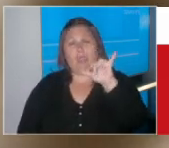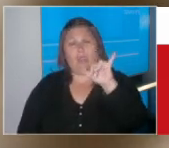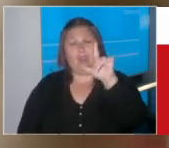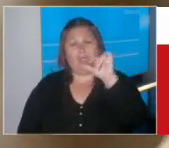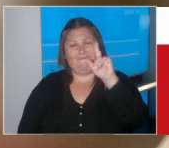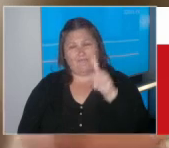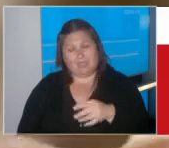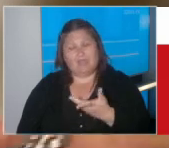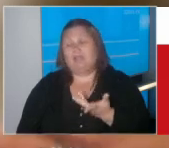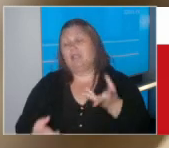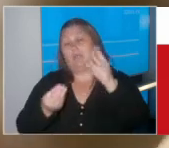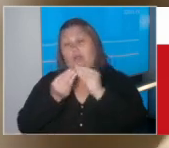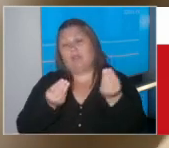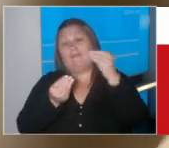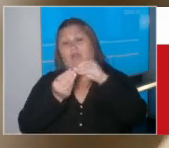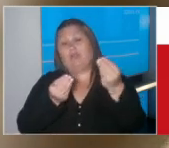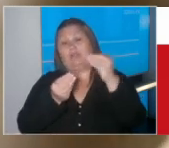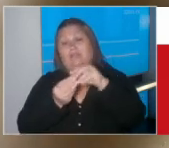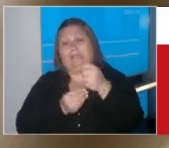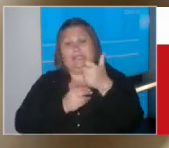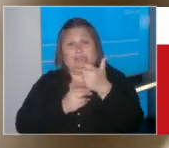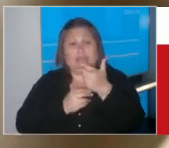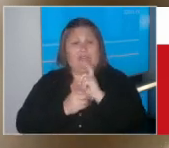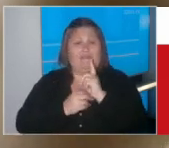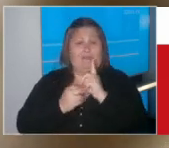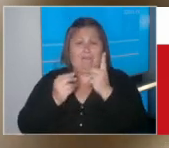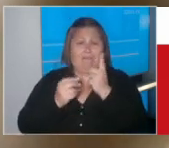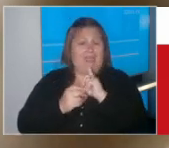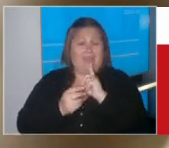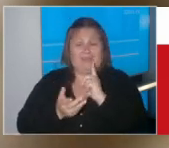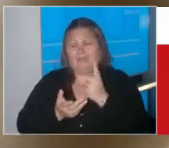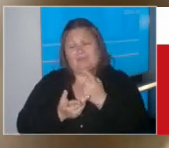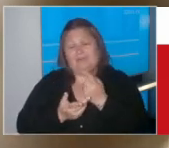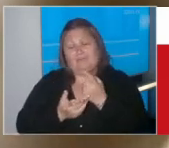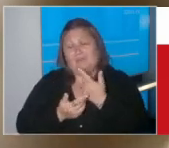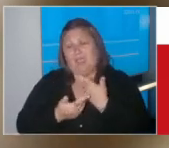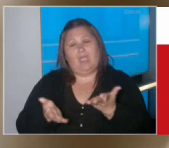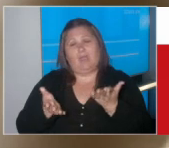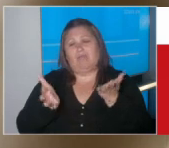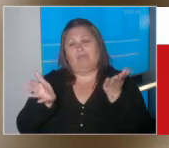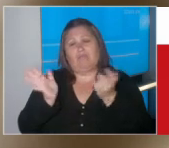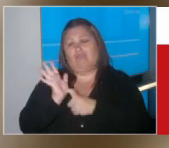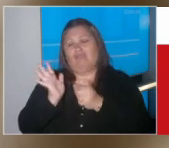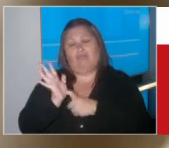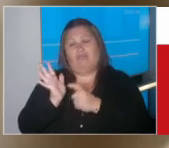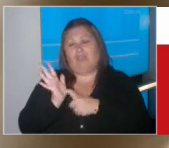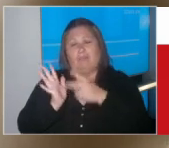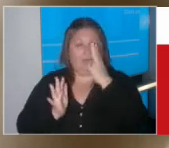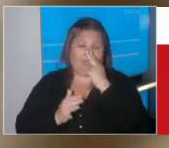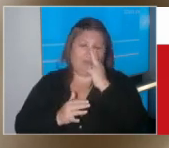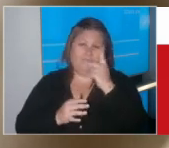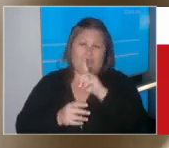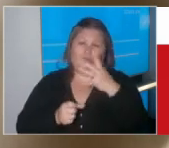אומרת שאם אחד ועוד אחד ועוד קצת שווה מעט מאוד, אז כנראה שאין בשביל מה לנסות את הניסוי הזה שלא